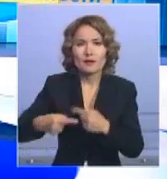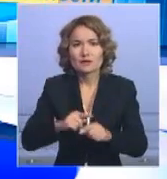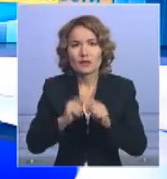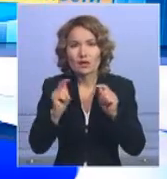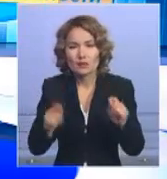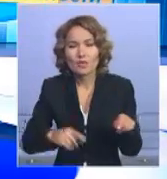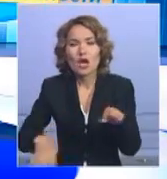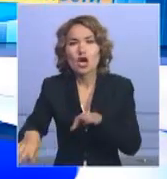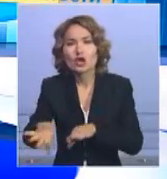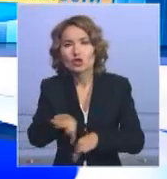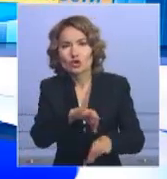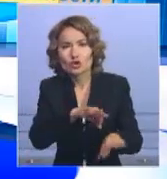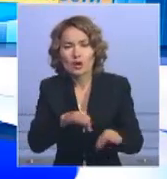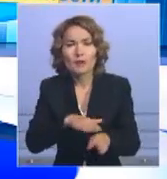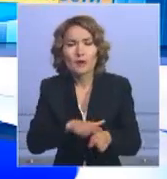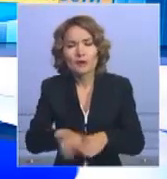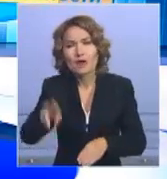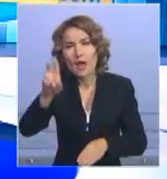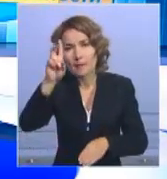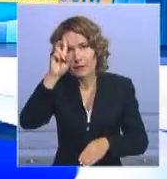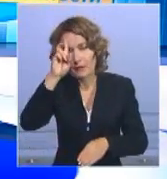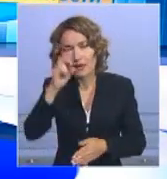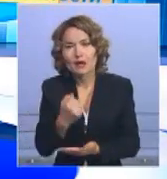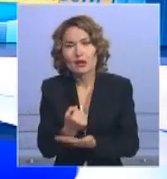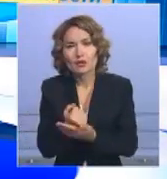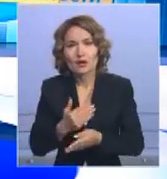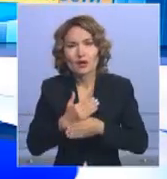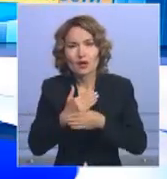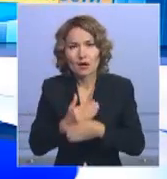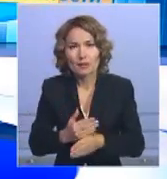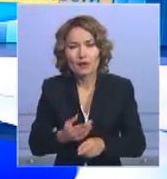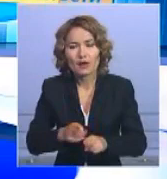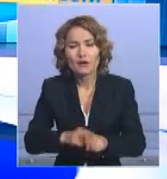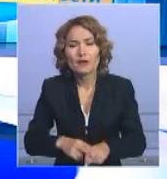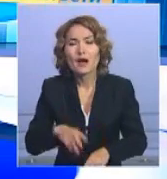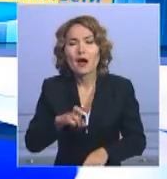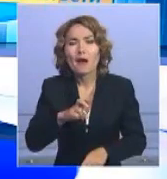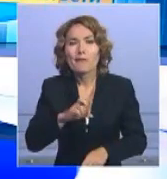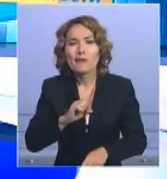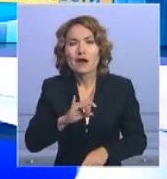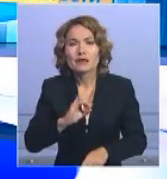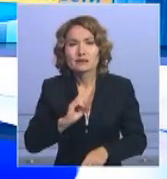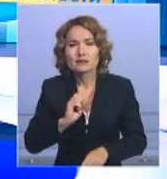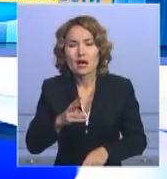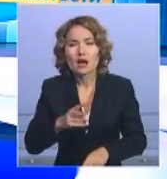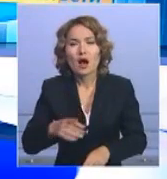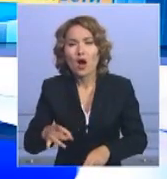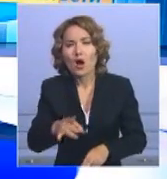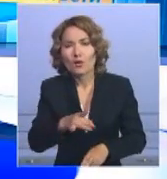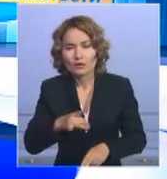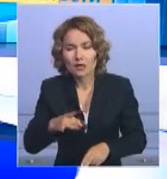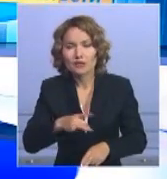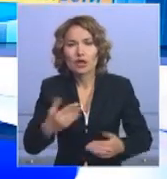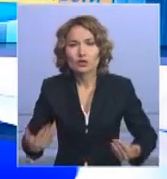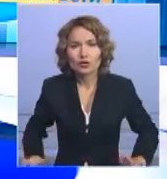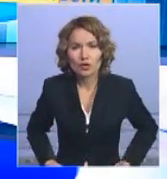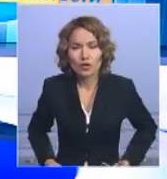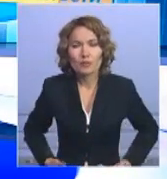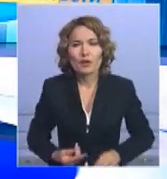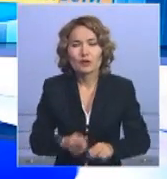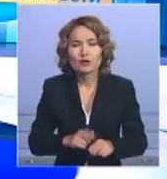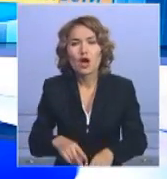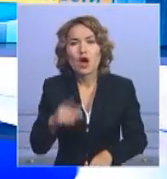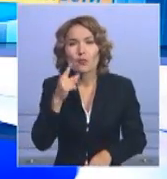жатыр. Жобасы мемлекет тарапынан қолдау тапқан жандардың бірі Байзақ ауданында тұрады. Ерболат Смаилов аз уақыттың ішінде